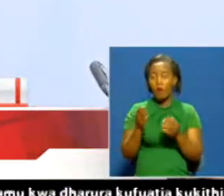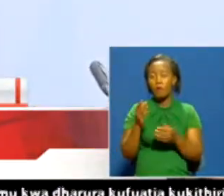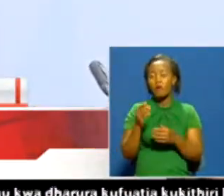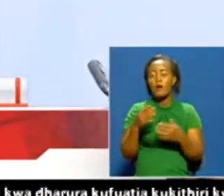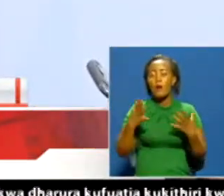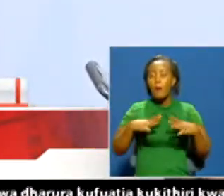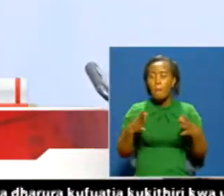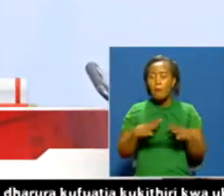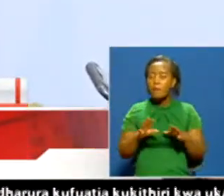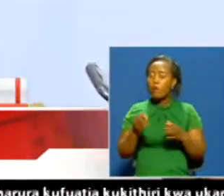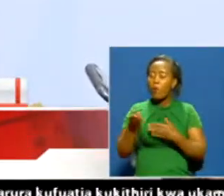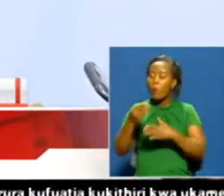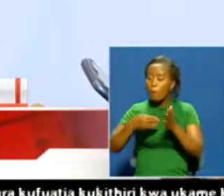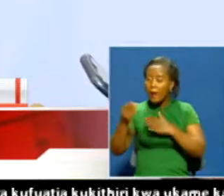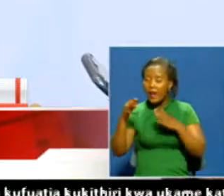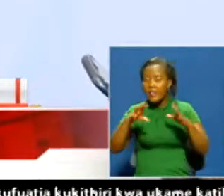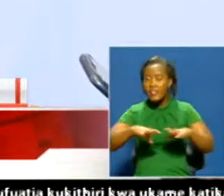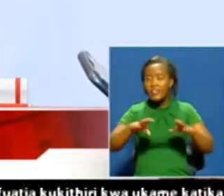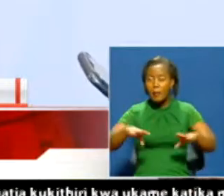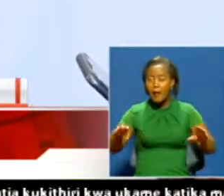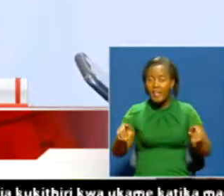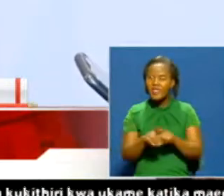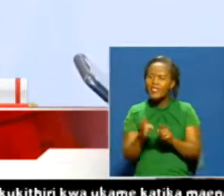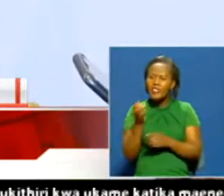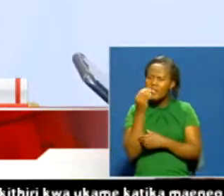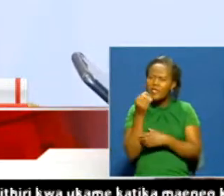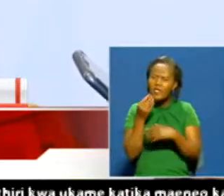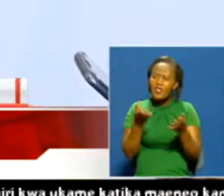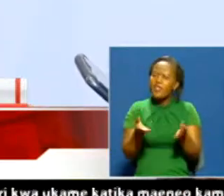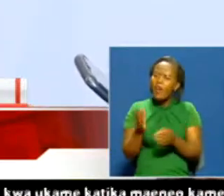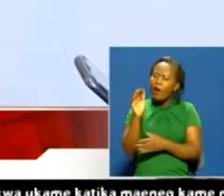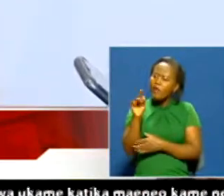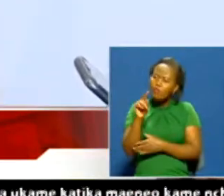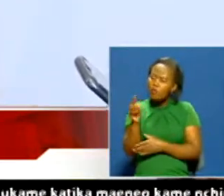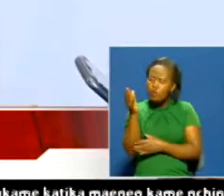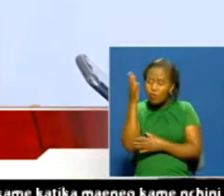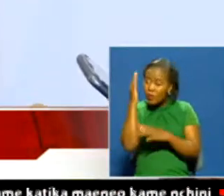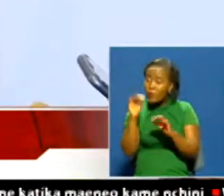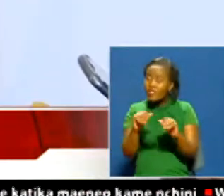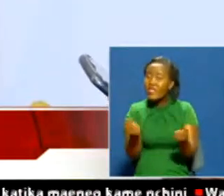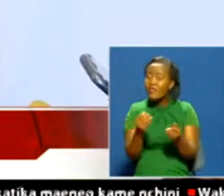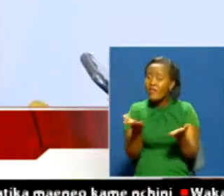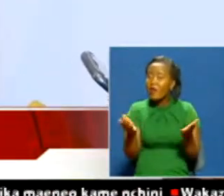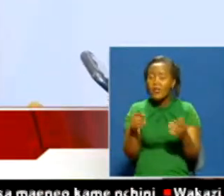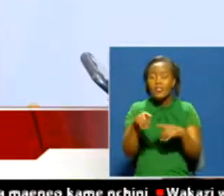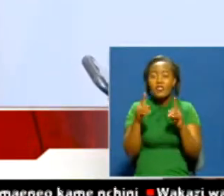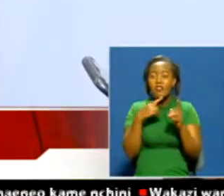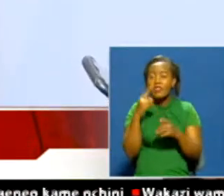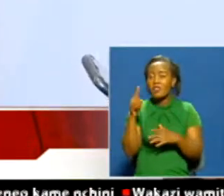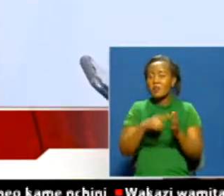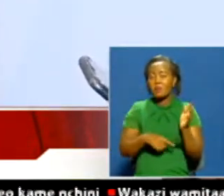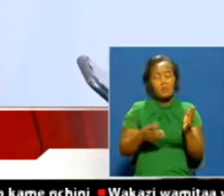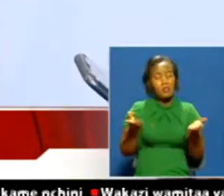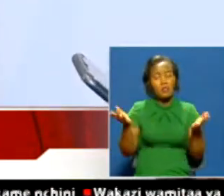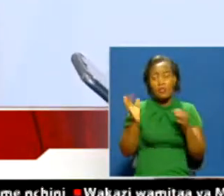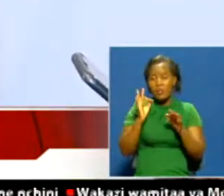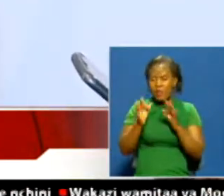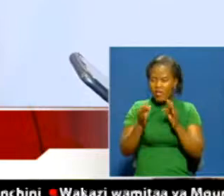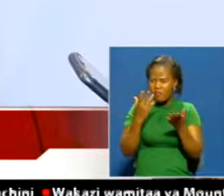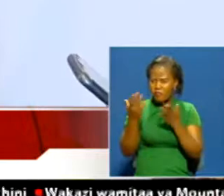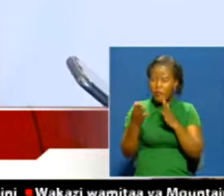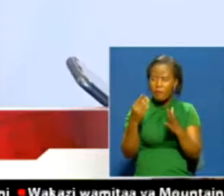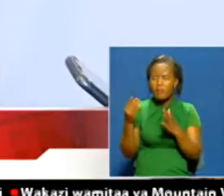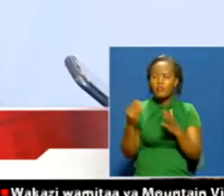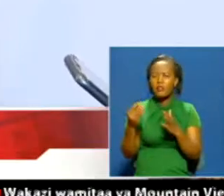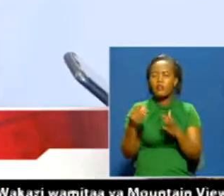they consume. Like when try to find out, do you really know how safe food is? They just say if the green veggies look so